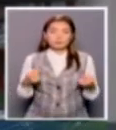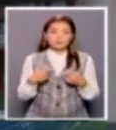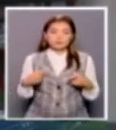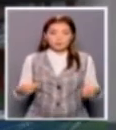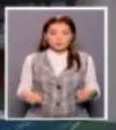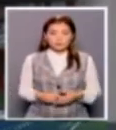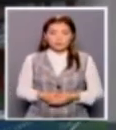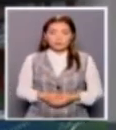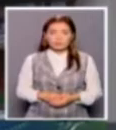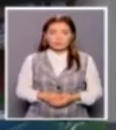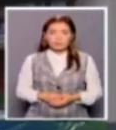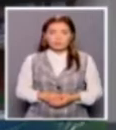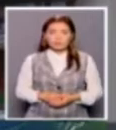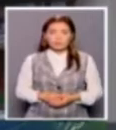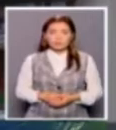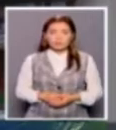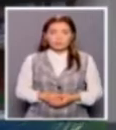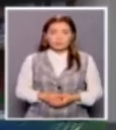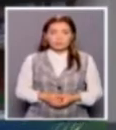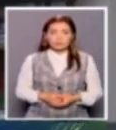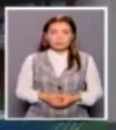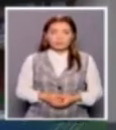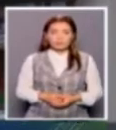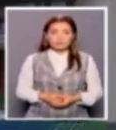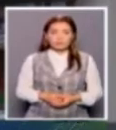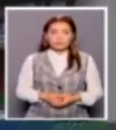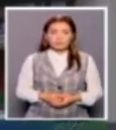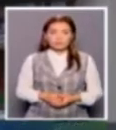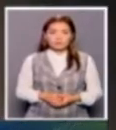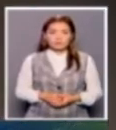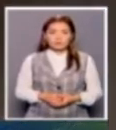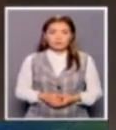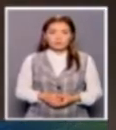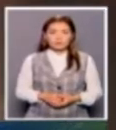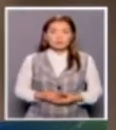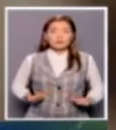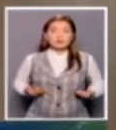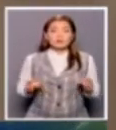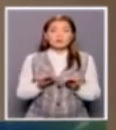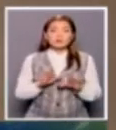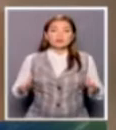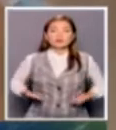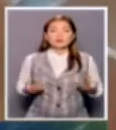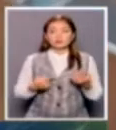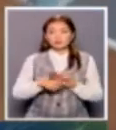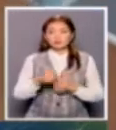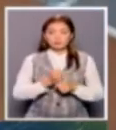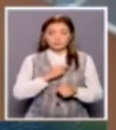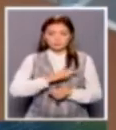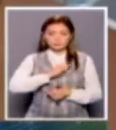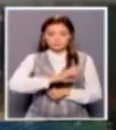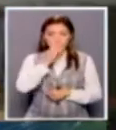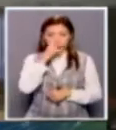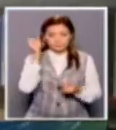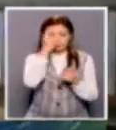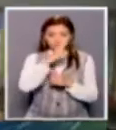осы параллелизмнің жағы ең мықты шебері деуімізге де болады. Өміршең өлеңдер өмірді басқа қырынан танып білуге